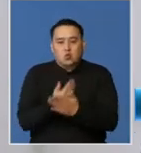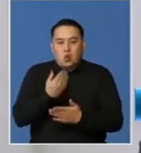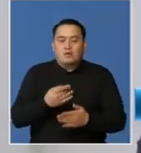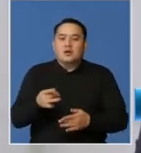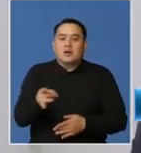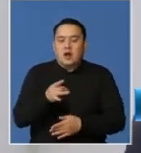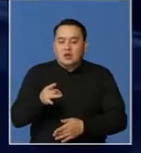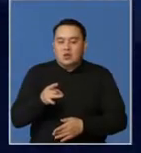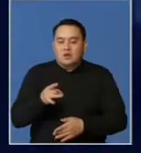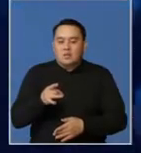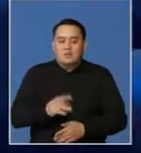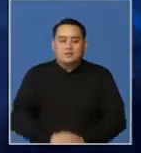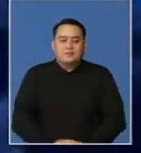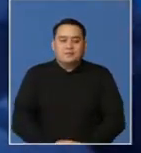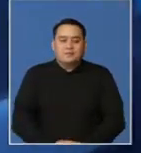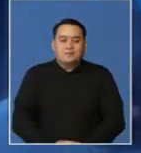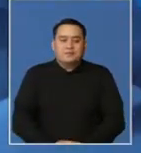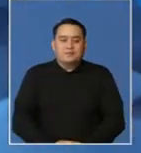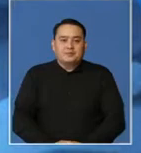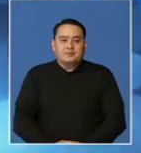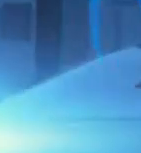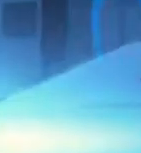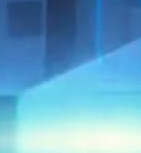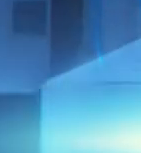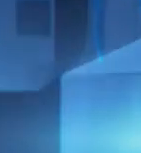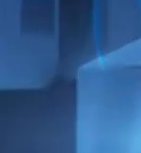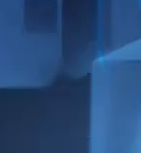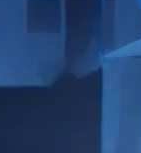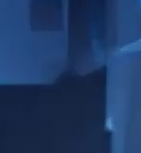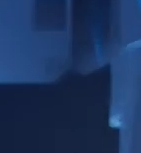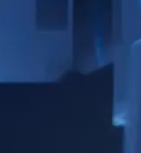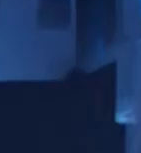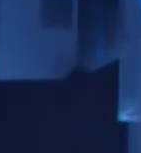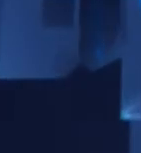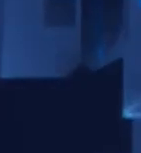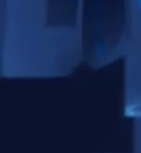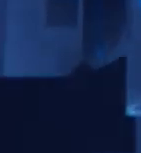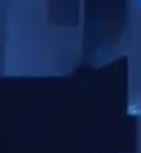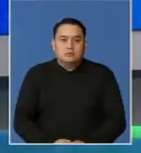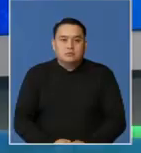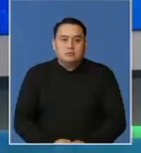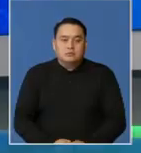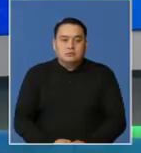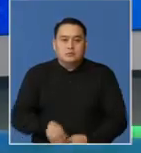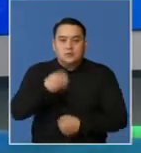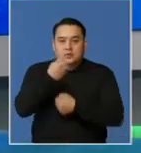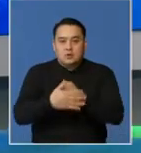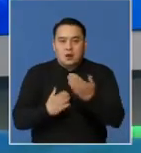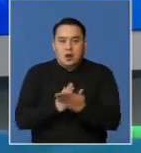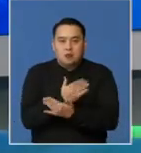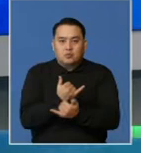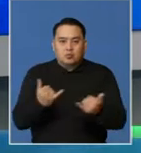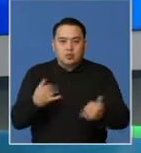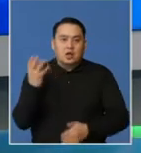строящемся микрорайоне. Дамир Анитов, Нуржан Муканов, телеканал ЖТСУ из Алакольского района. Центр